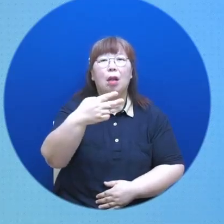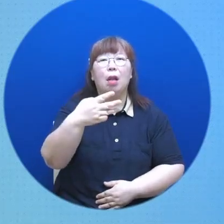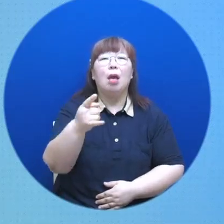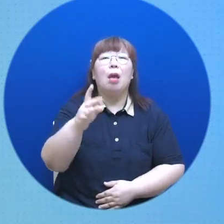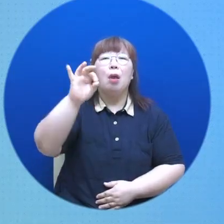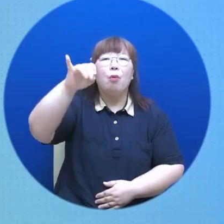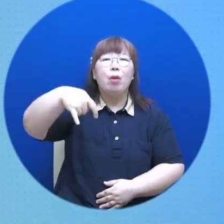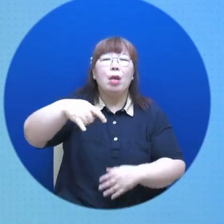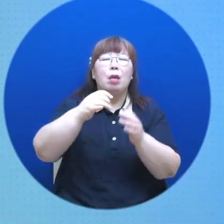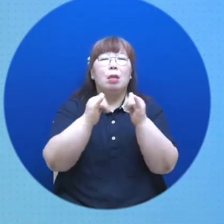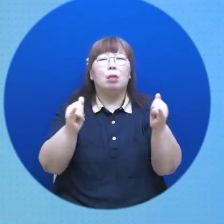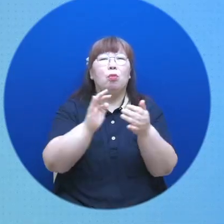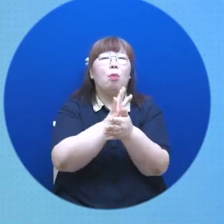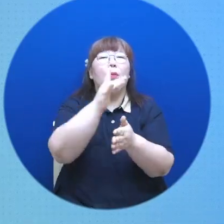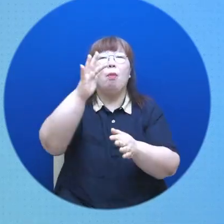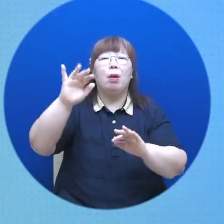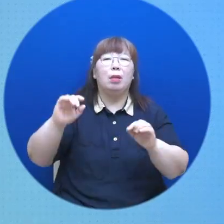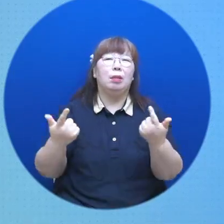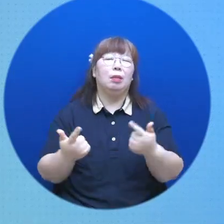화려하지 않았어요.